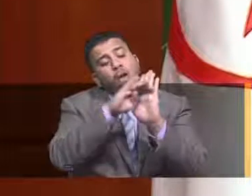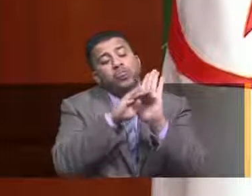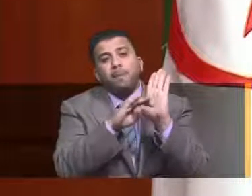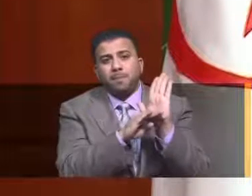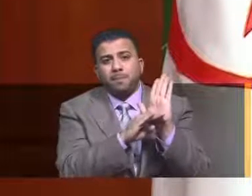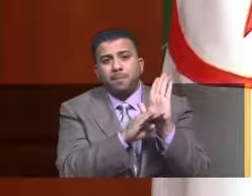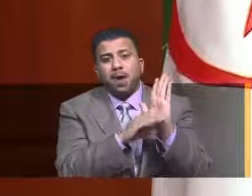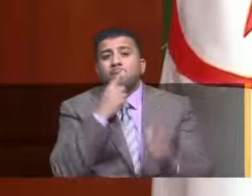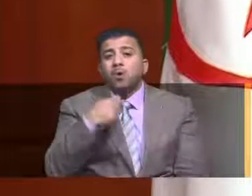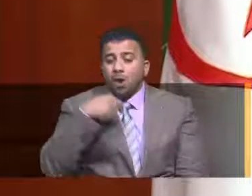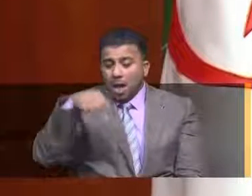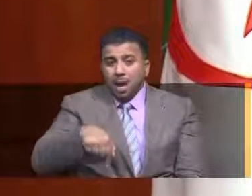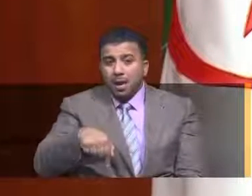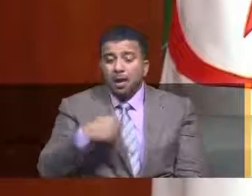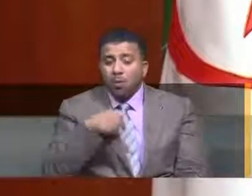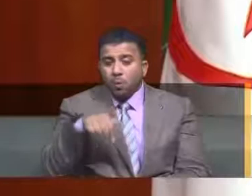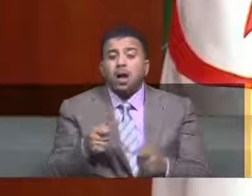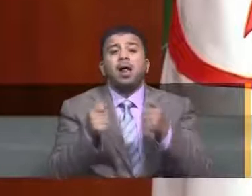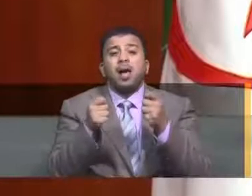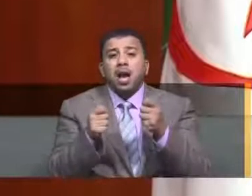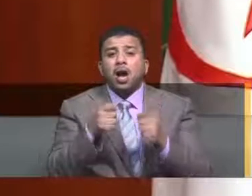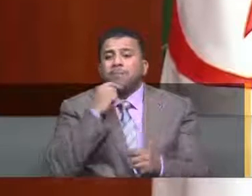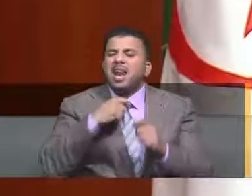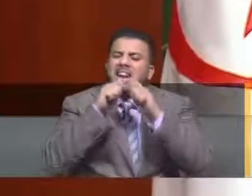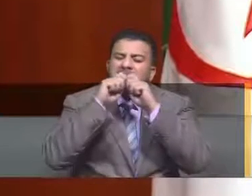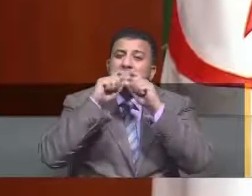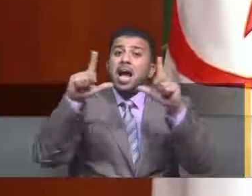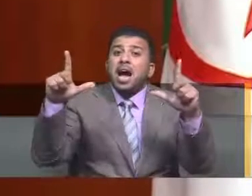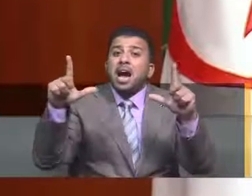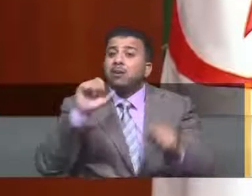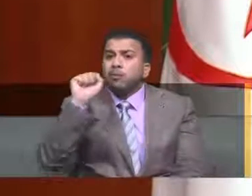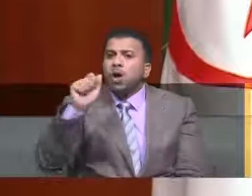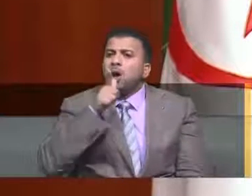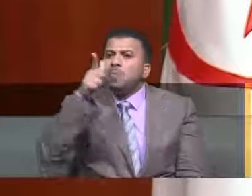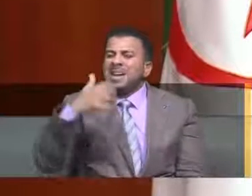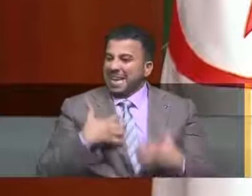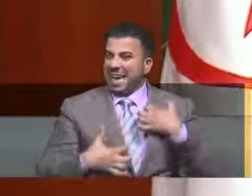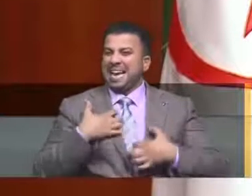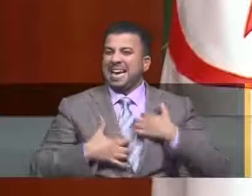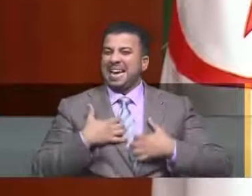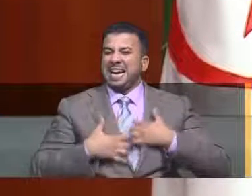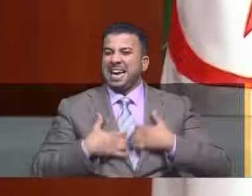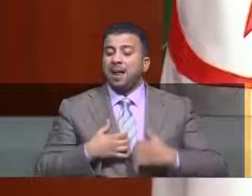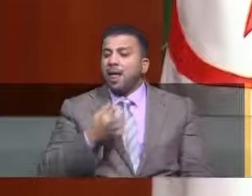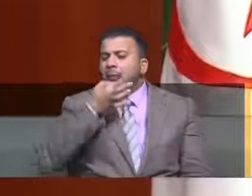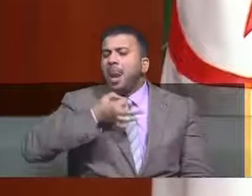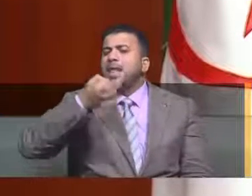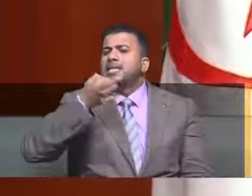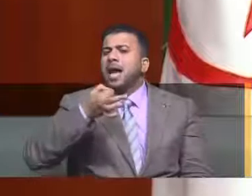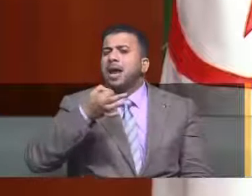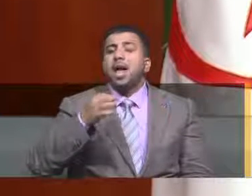من هذا المقام نستصرخ أهل النخوة والغيرة على هذا اللسان العربي